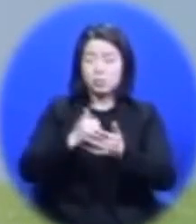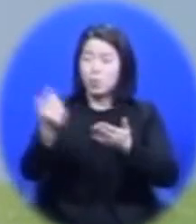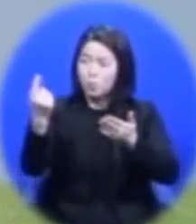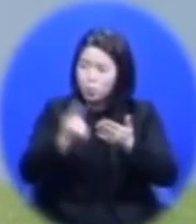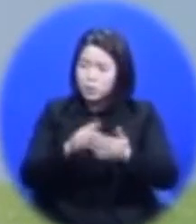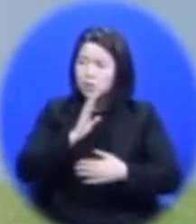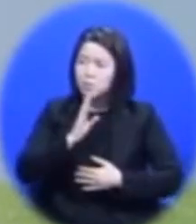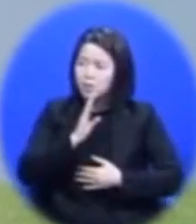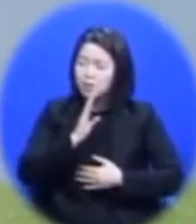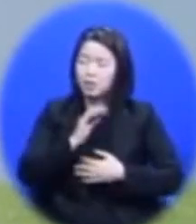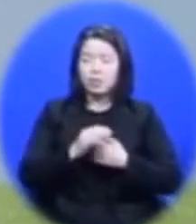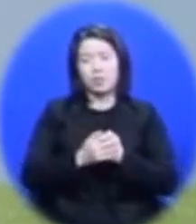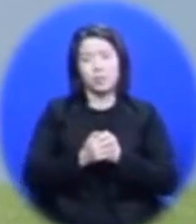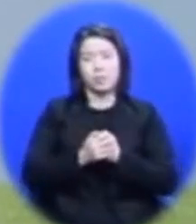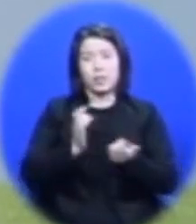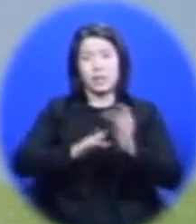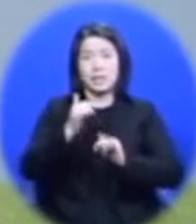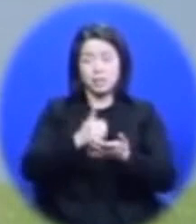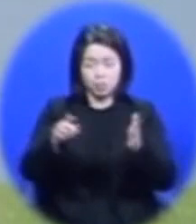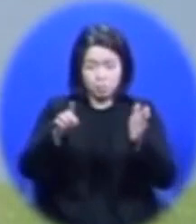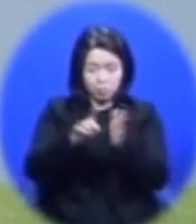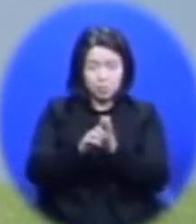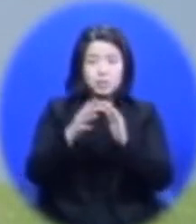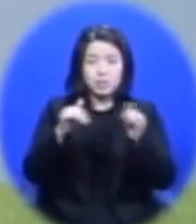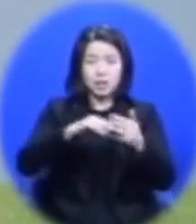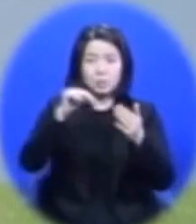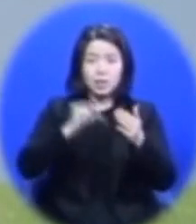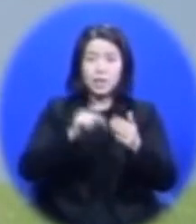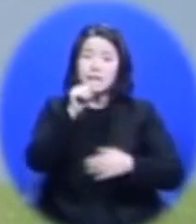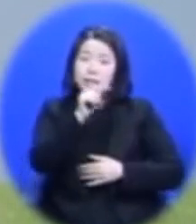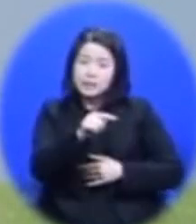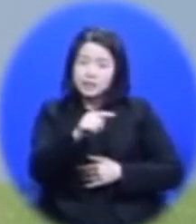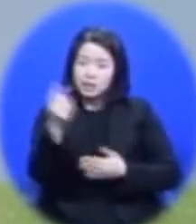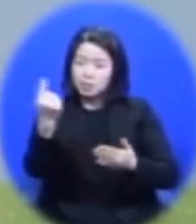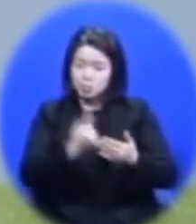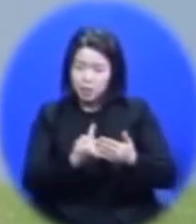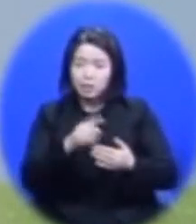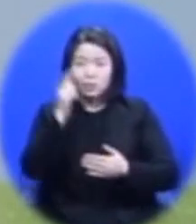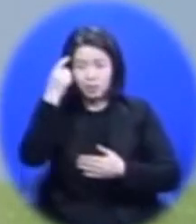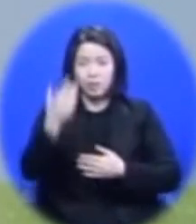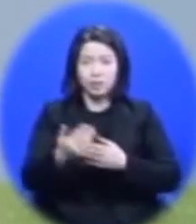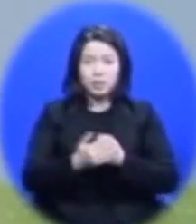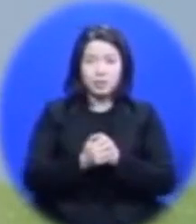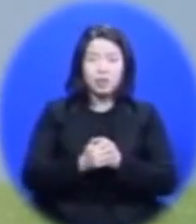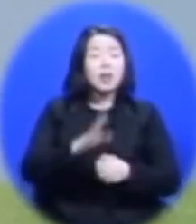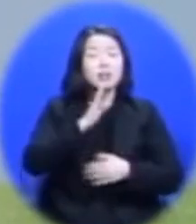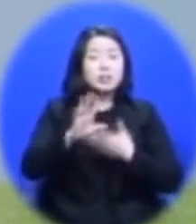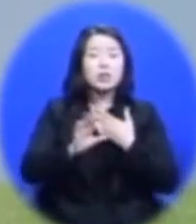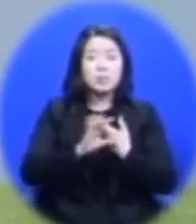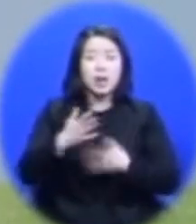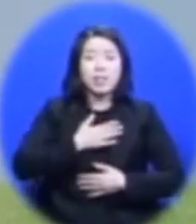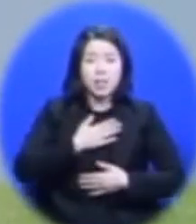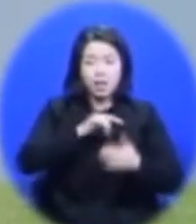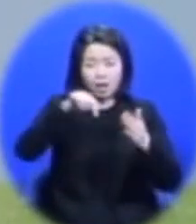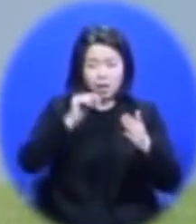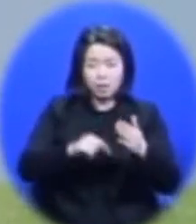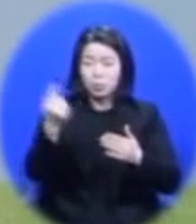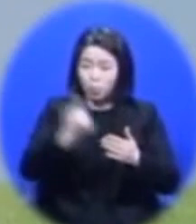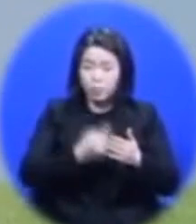말이야. 예수 믿는 사람 안에 예수님이 그 마음속에 임하신단 말이야. 그러면 내 안에도